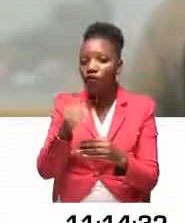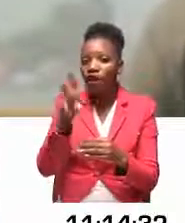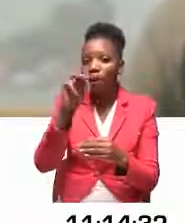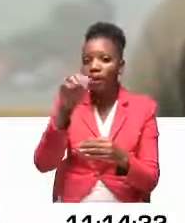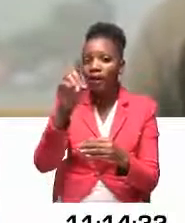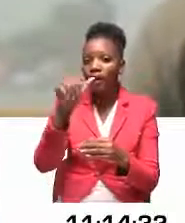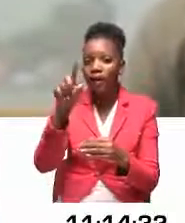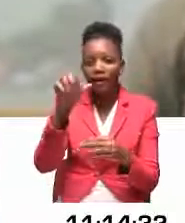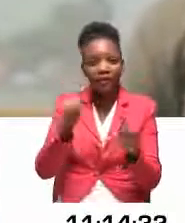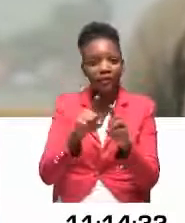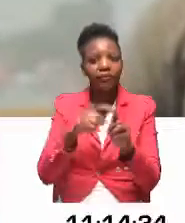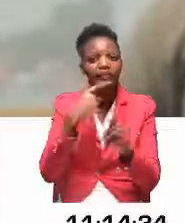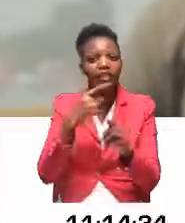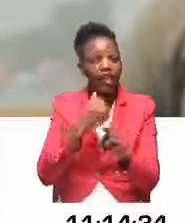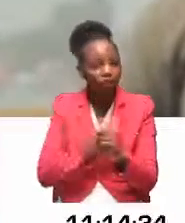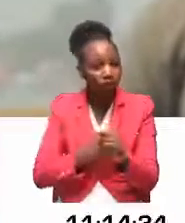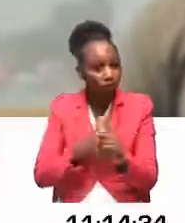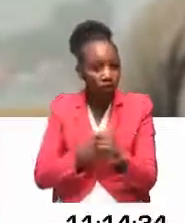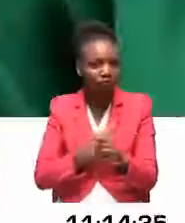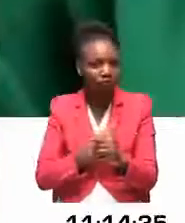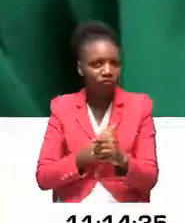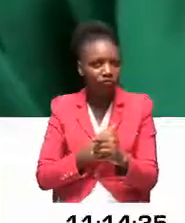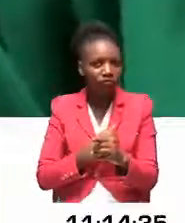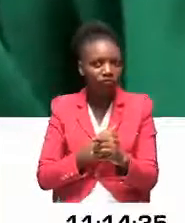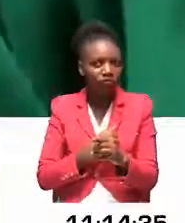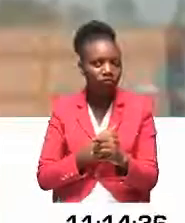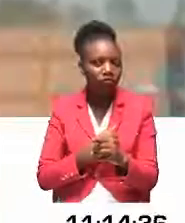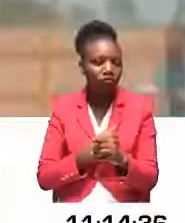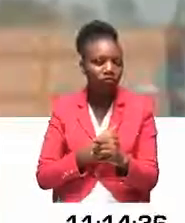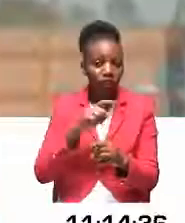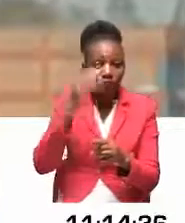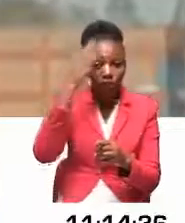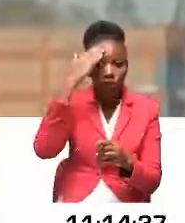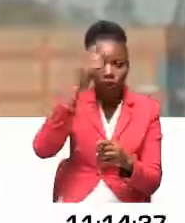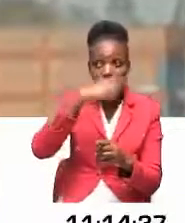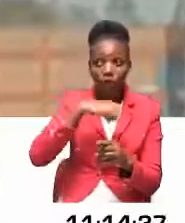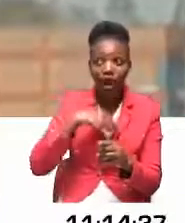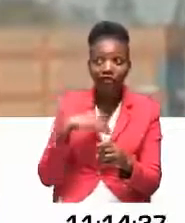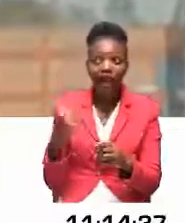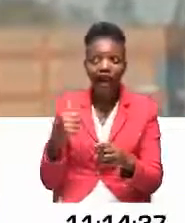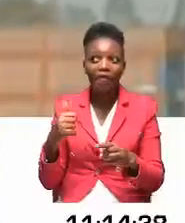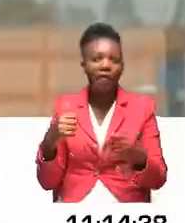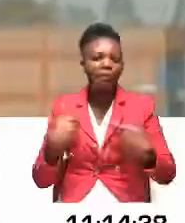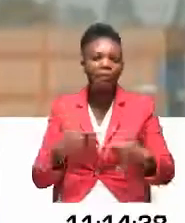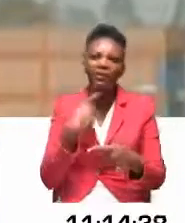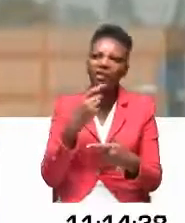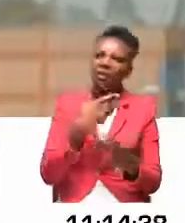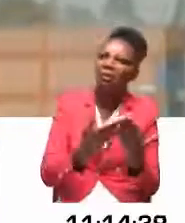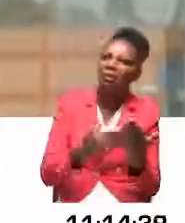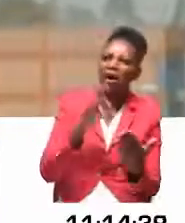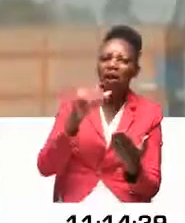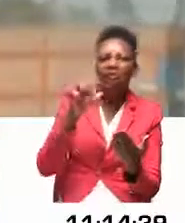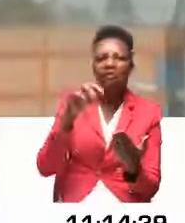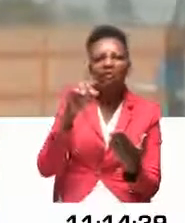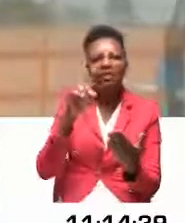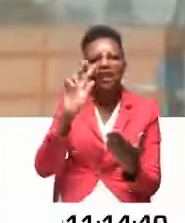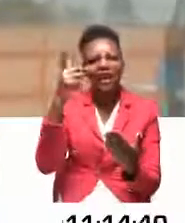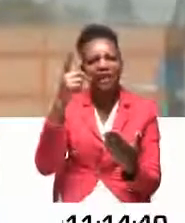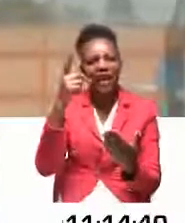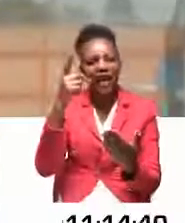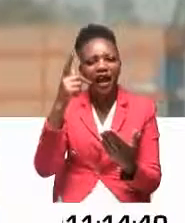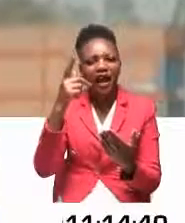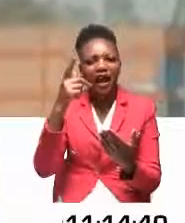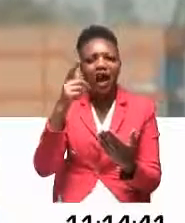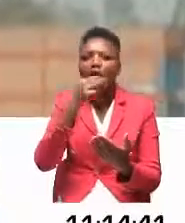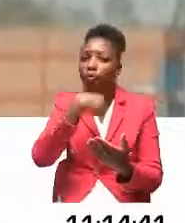msama usikanyama usikany Trans Kun wengine waliku na propaganda wanasema Ford Kenya I back bbi we are behind the bbi